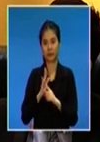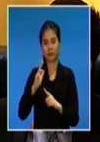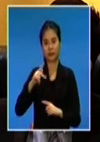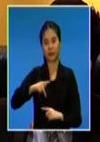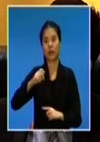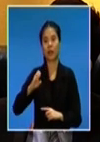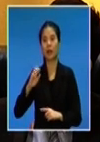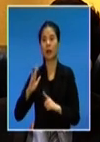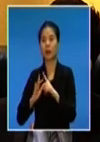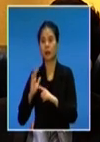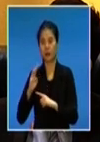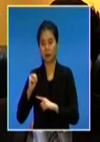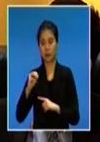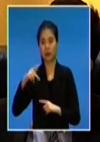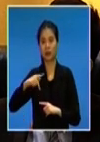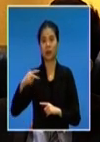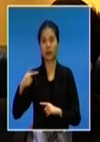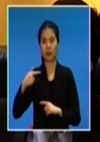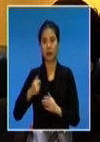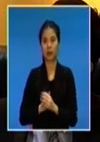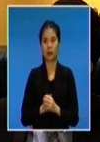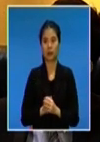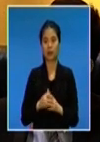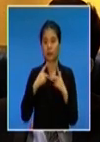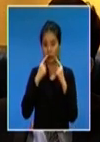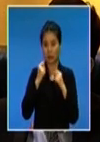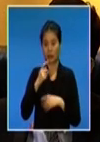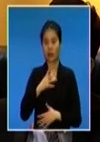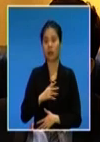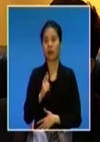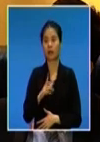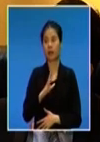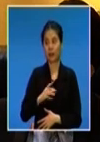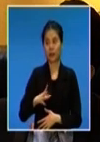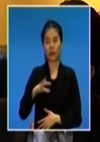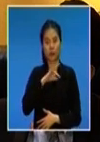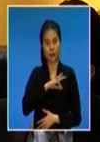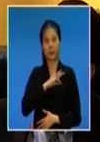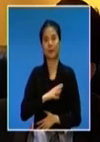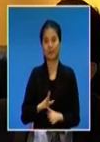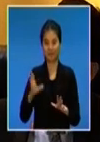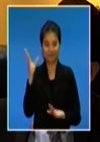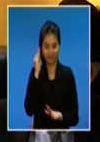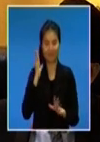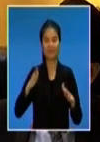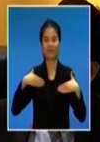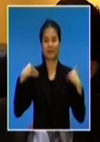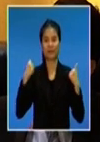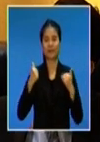ครับตอบหมอชูชัยก่อนเพราะว่าฟังแล้วสบายใจคือผมเรียนคุณหมอเลย